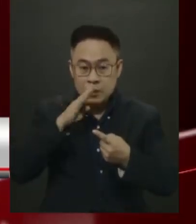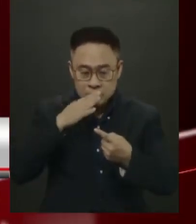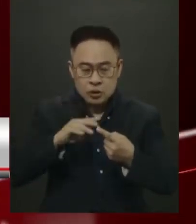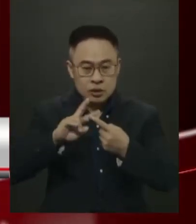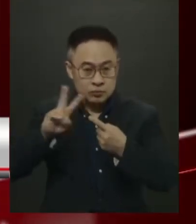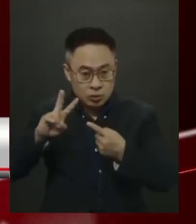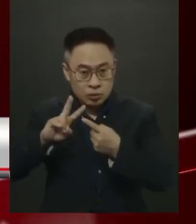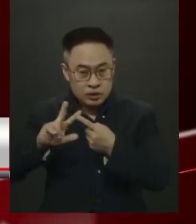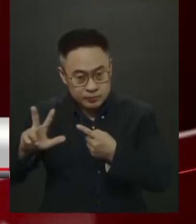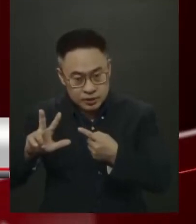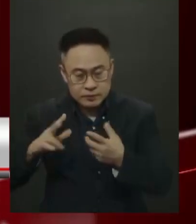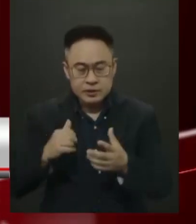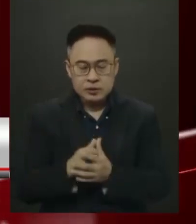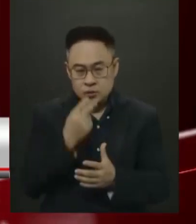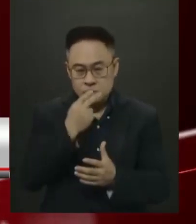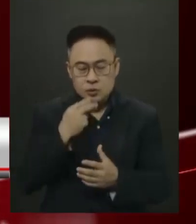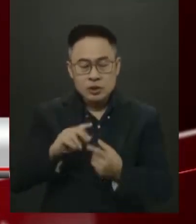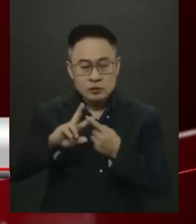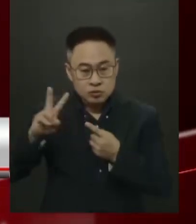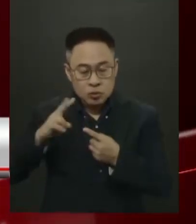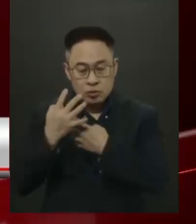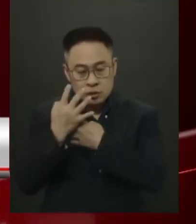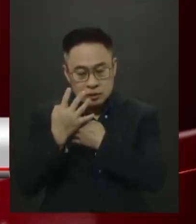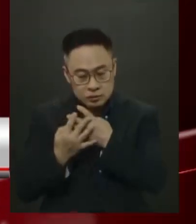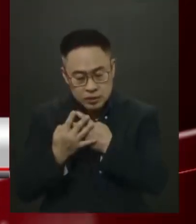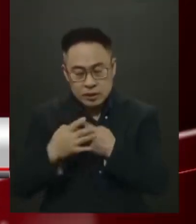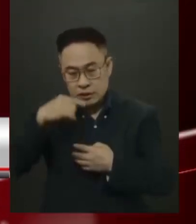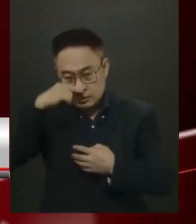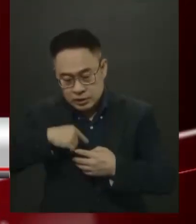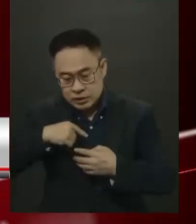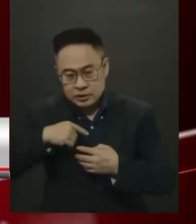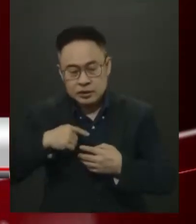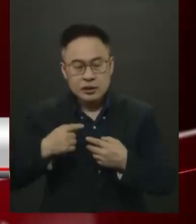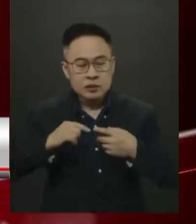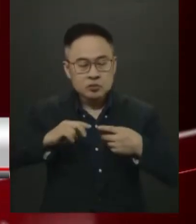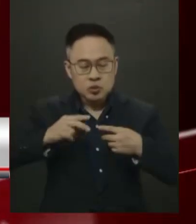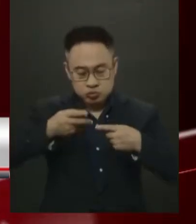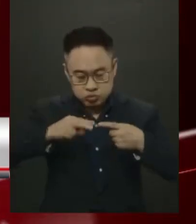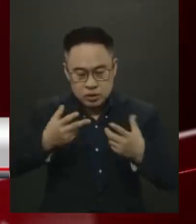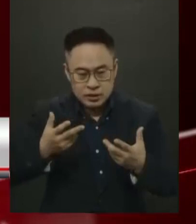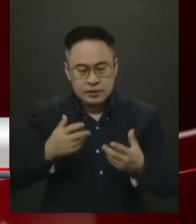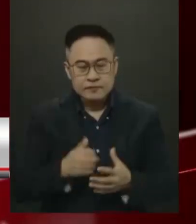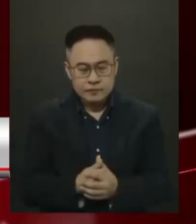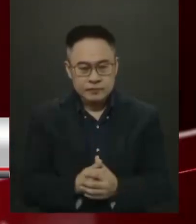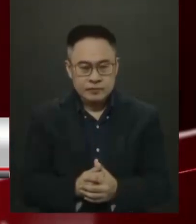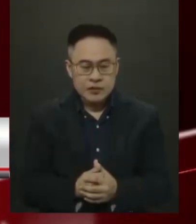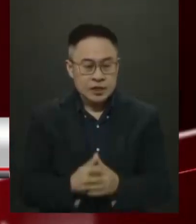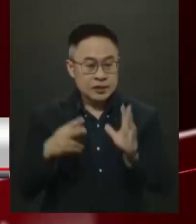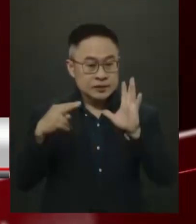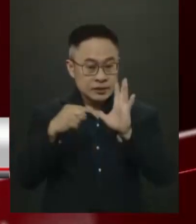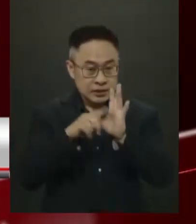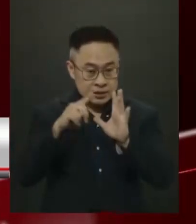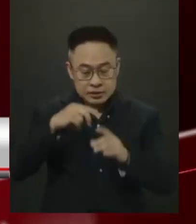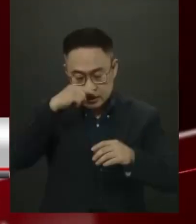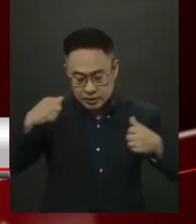ดังนั้นการที่มี3แต้มในมือเนี่ยแล้วเราชนะโครเอเชียมาด้วยก็ถือว่าได้เปรียบพอสมควร แล้วเกมแรกนะคะที่เราชนะโครเอเชียม